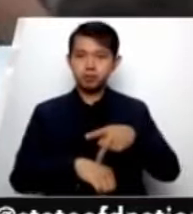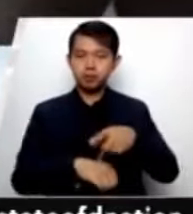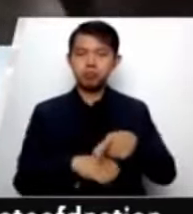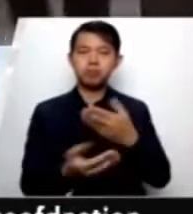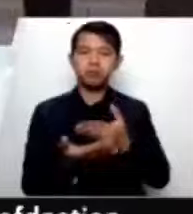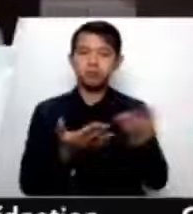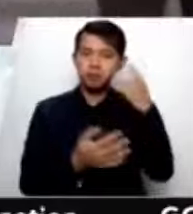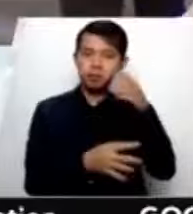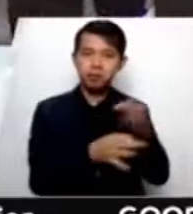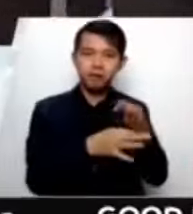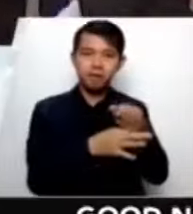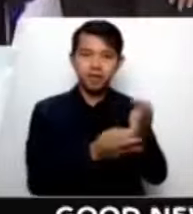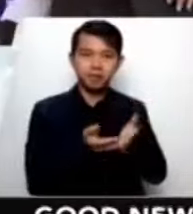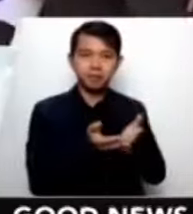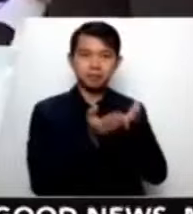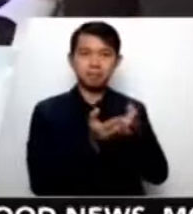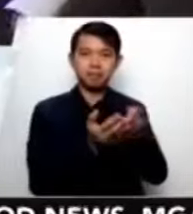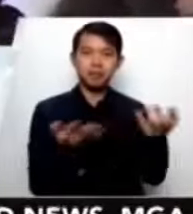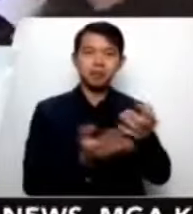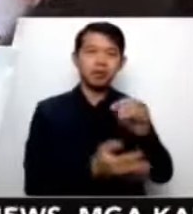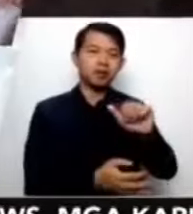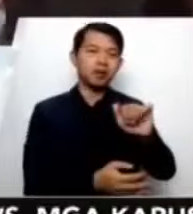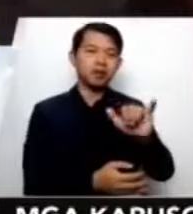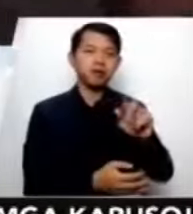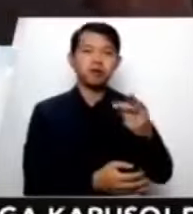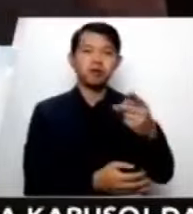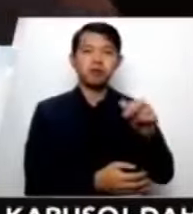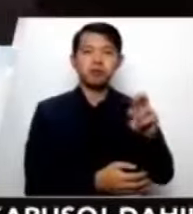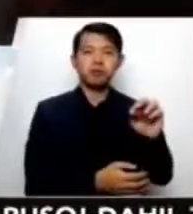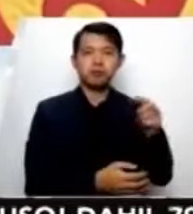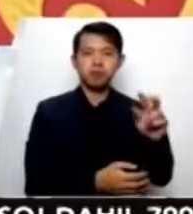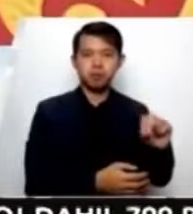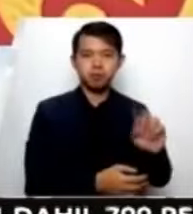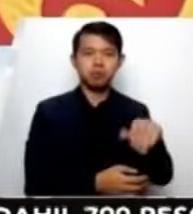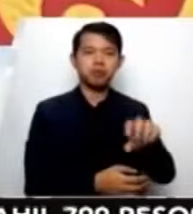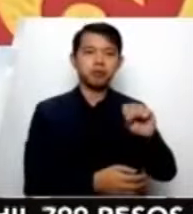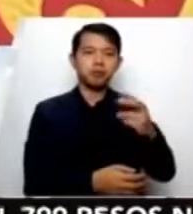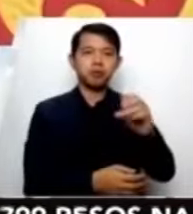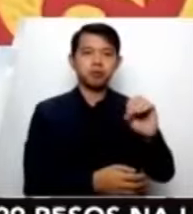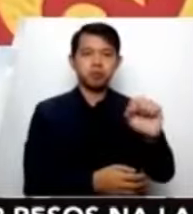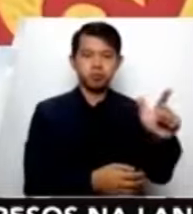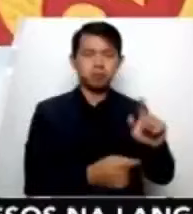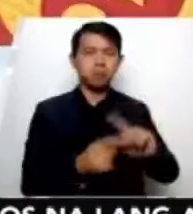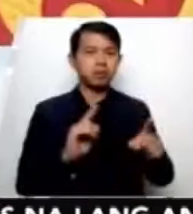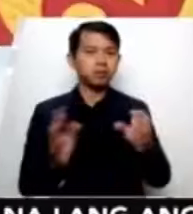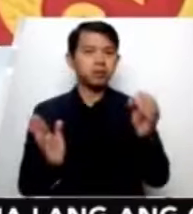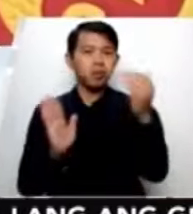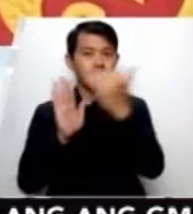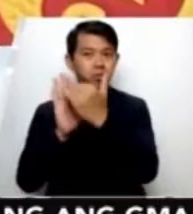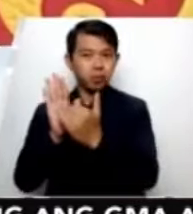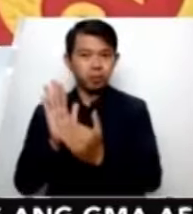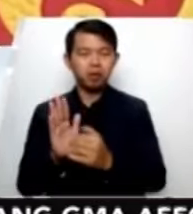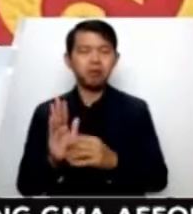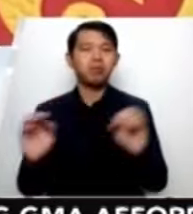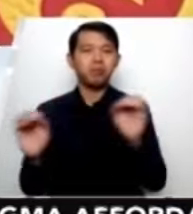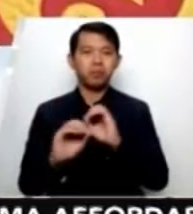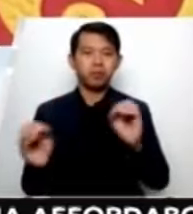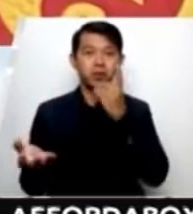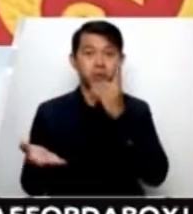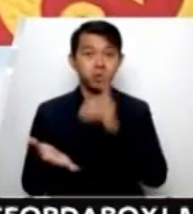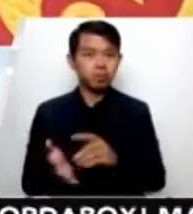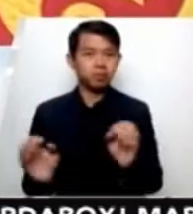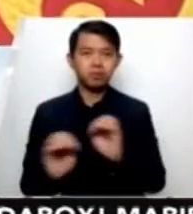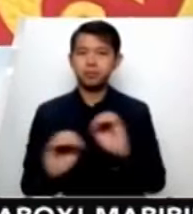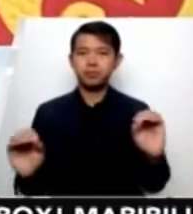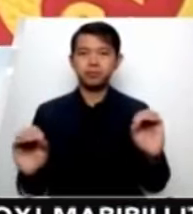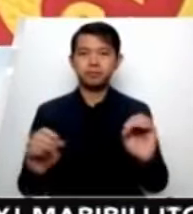sa Ayungin Shoal. Ayon sa Pangulo, walang record ito at hindi rin nasabi sa kasalukuyang administrasyon. Kinakausap na raw nila ang